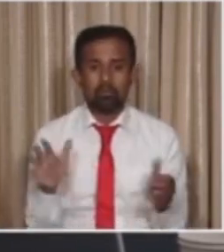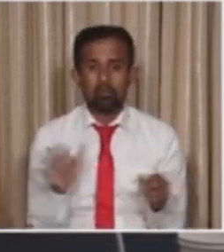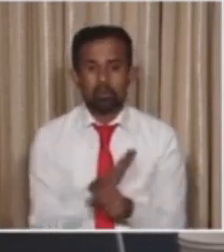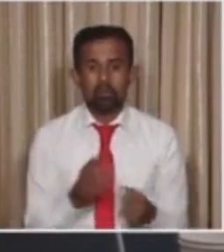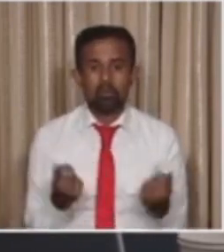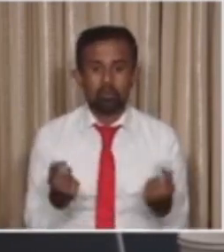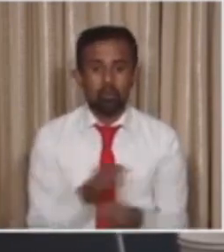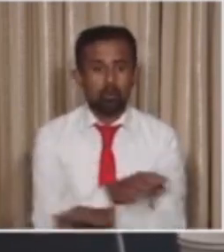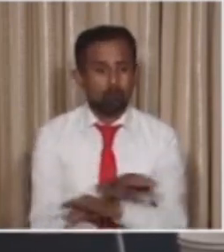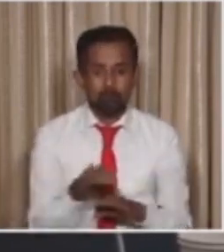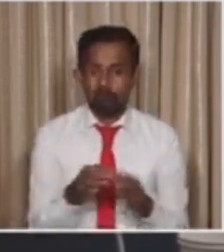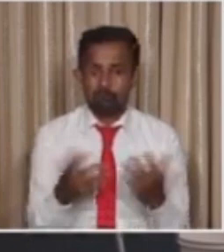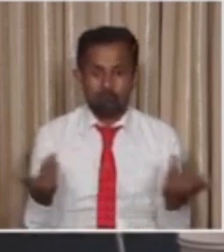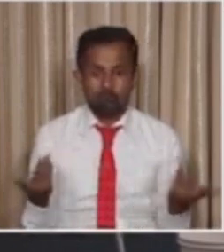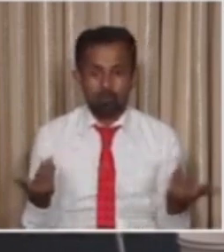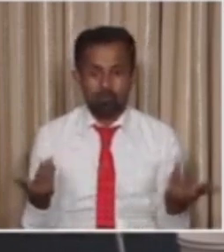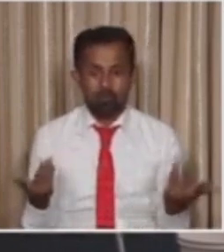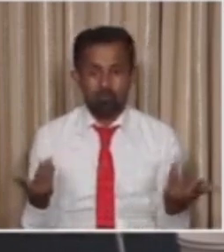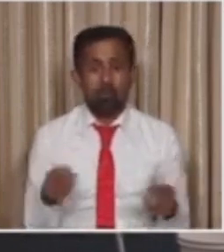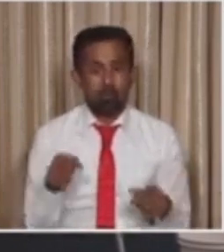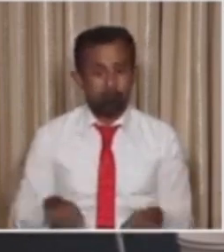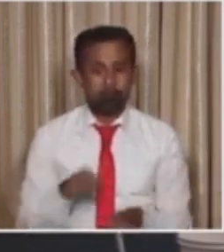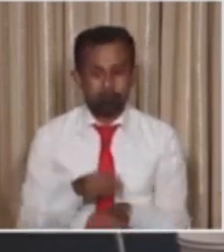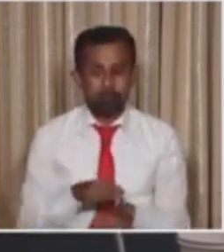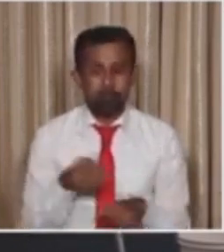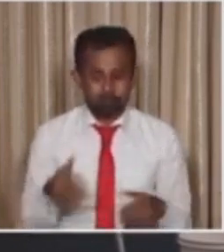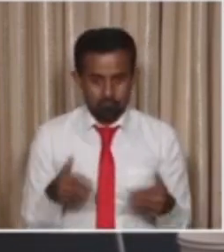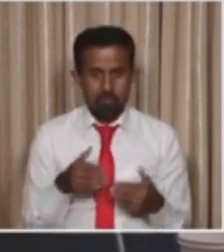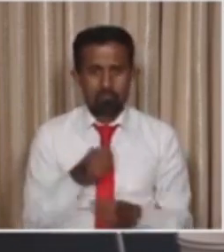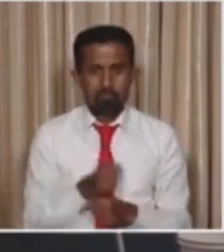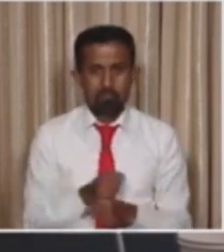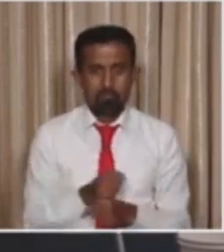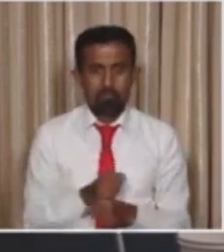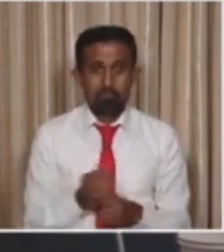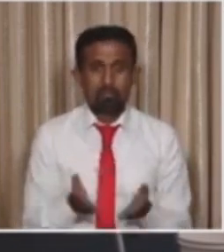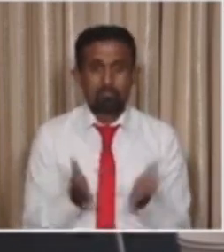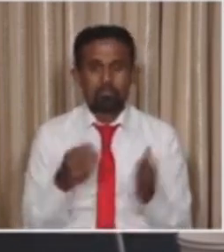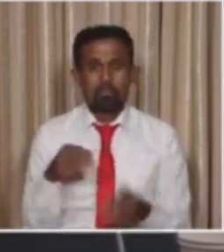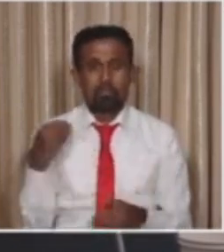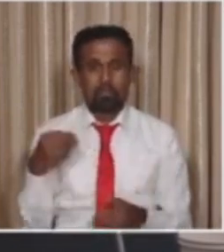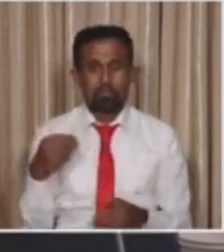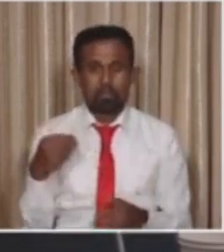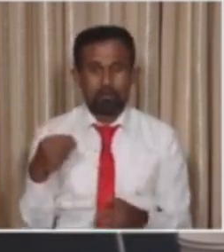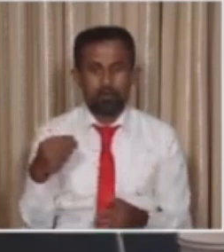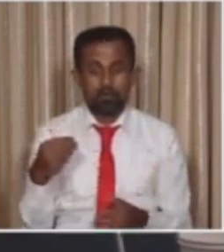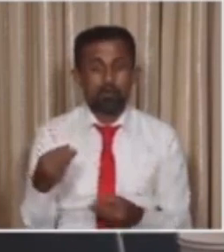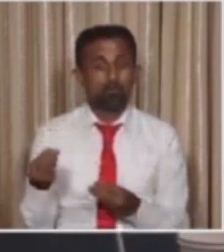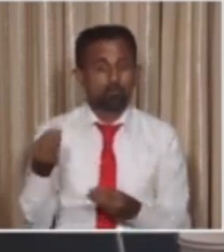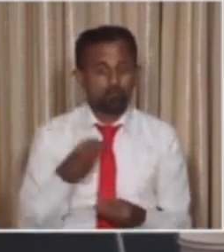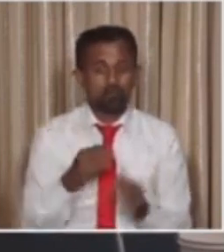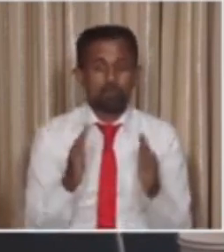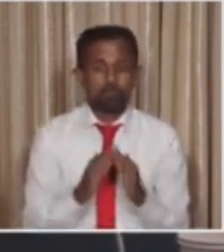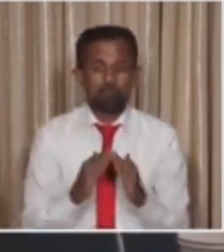கிடைக்கவில்லை. ஆகவே இந்த முறையாவது இப்பொழுது இருக்கின்ற அரசாங்கம் இந்திய வீடமைப்பு உதவியின் கூடாக இந்த பூனாகலை பகுதியிலே